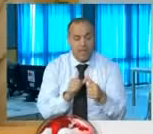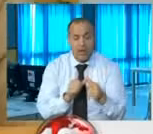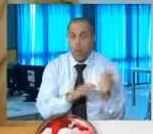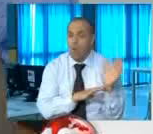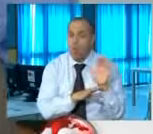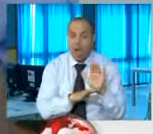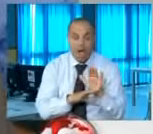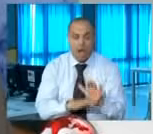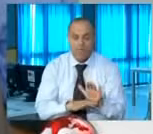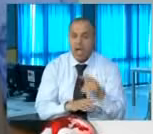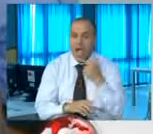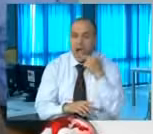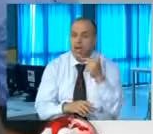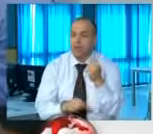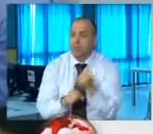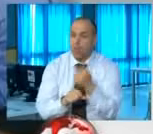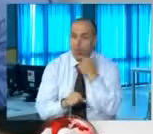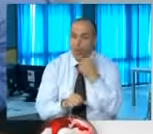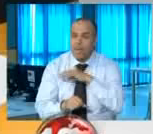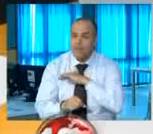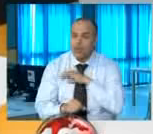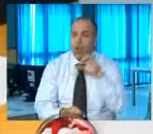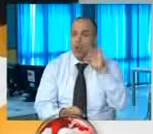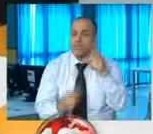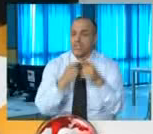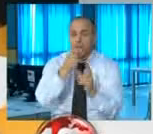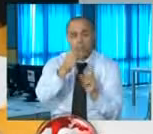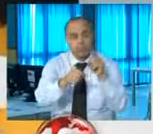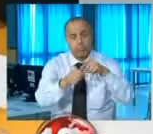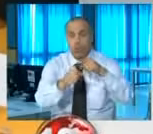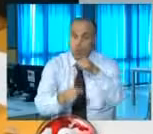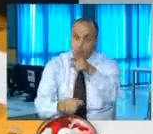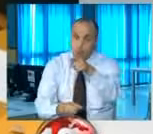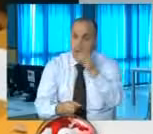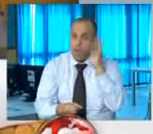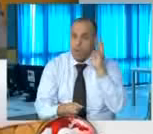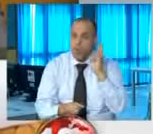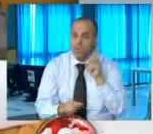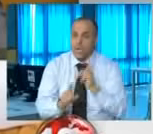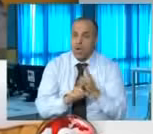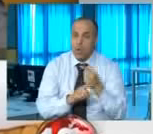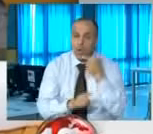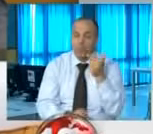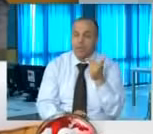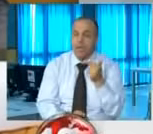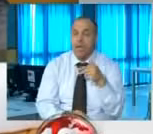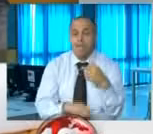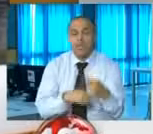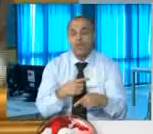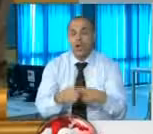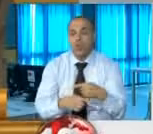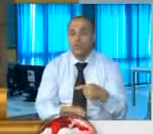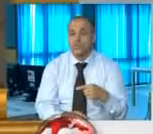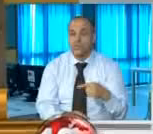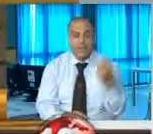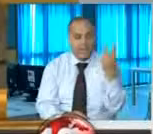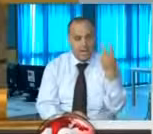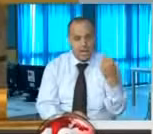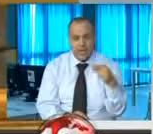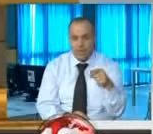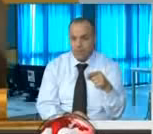والمحافظة. يعمل ممثلو 15 دولة المشاركة في هذا الملتقى المتواصل على مدى